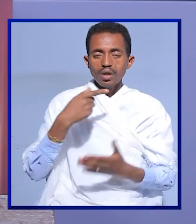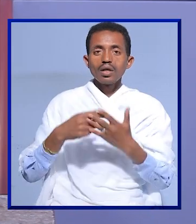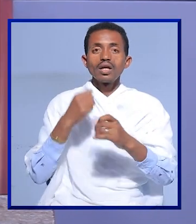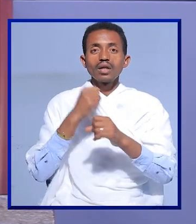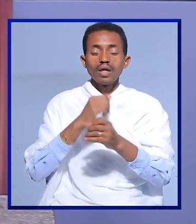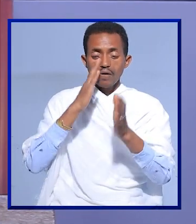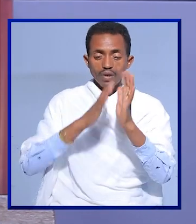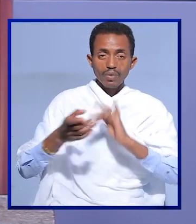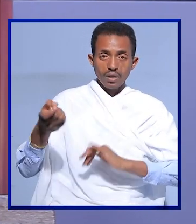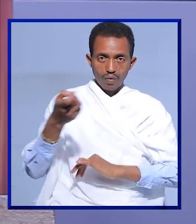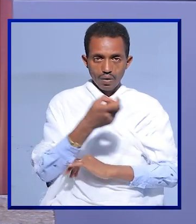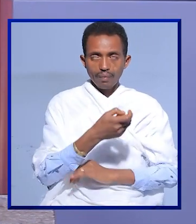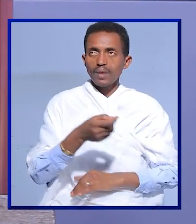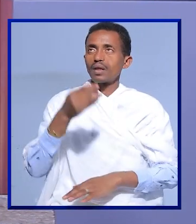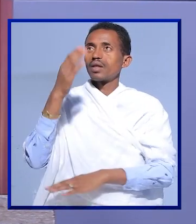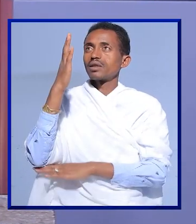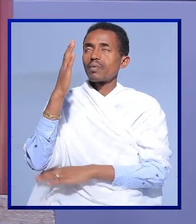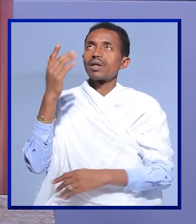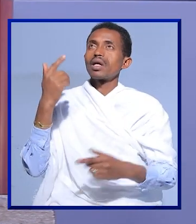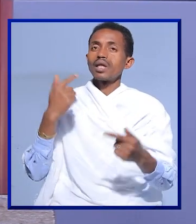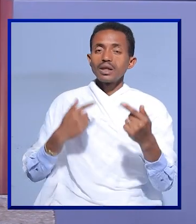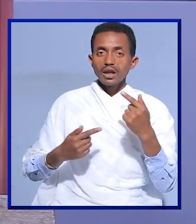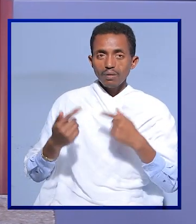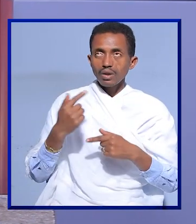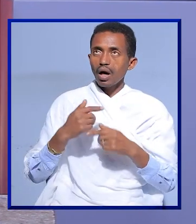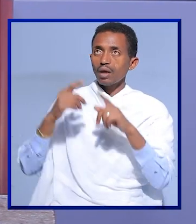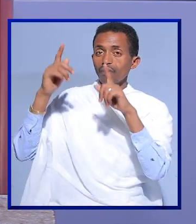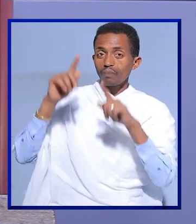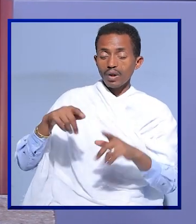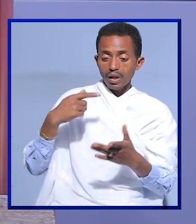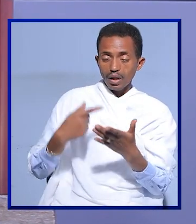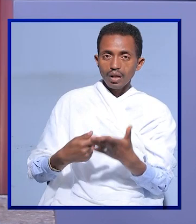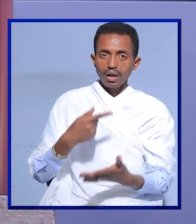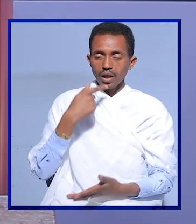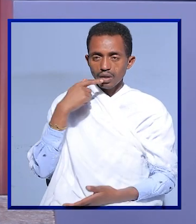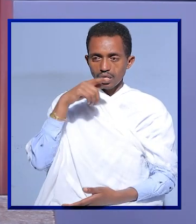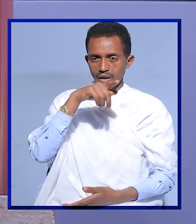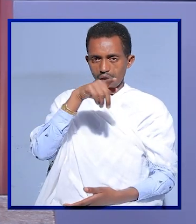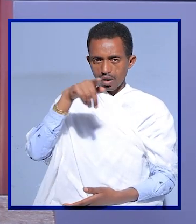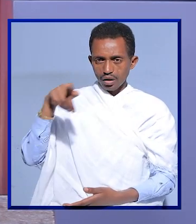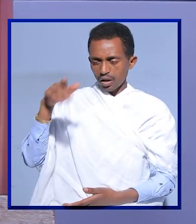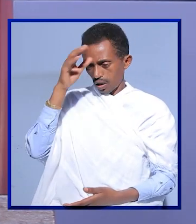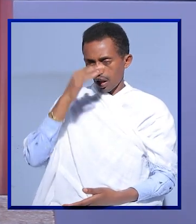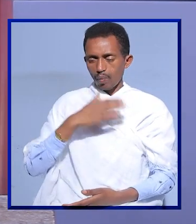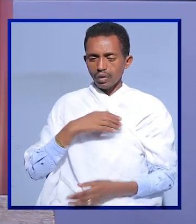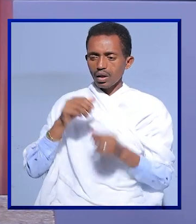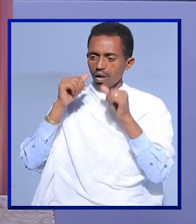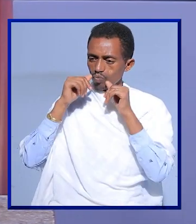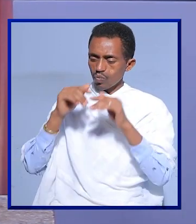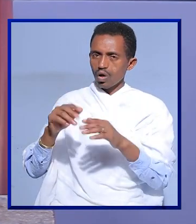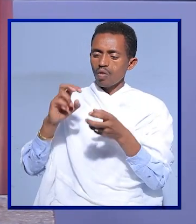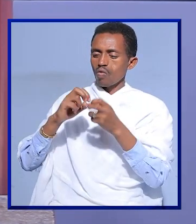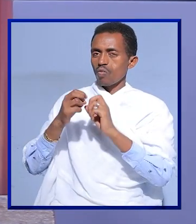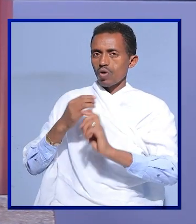ሥራ የፈጸምን እንደሆነ እግዚአብሔር ሲመጣ እንዲህ ይለናል፣ እናንተ የአባቴ